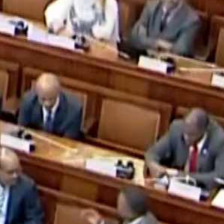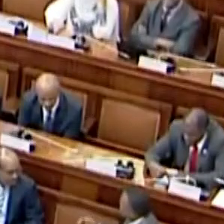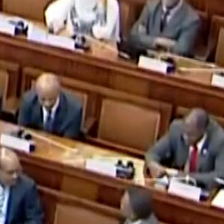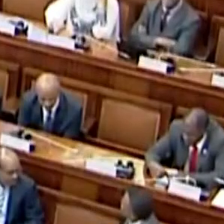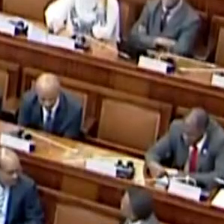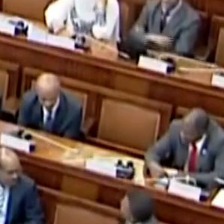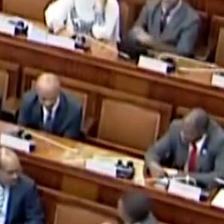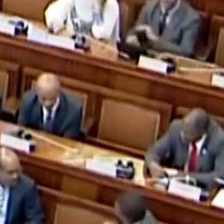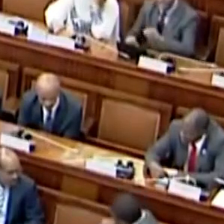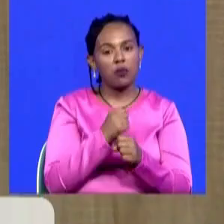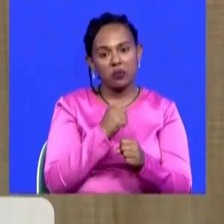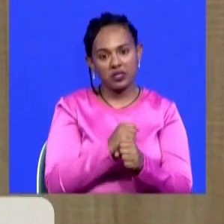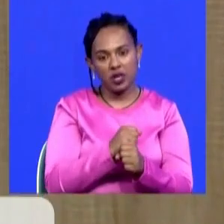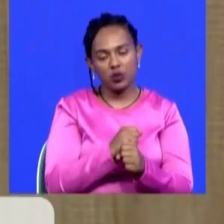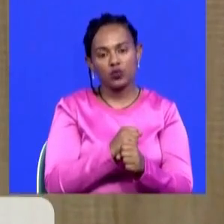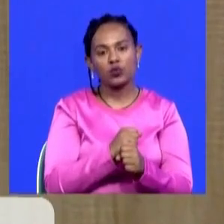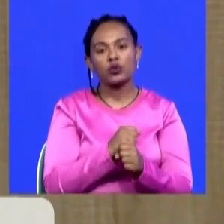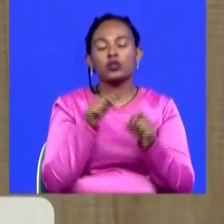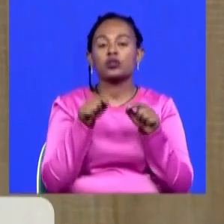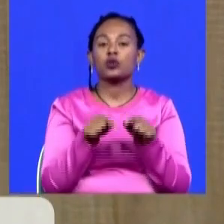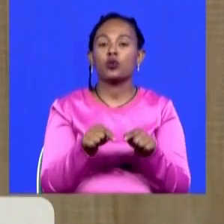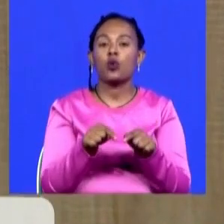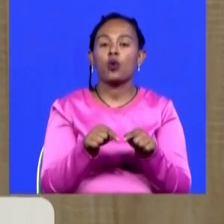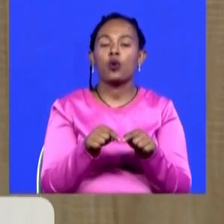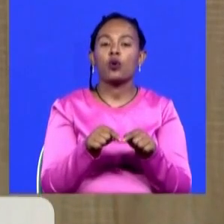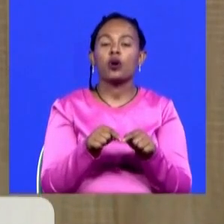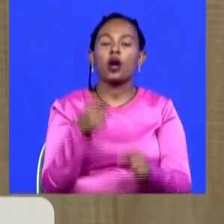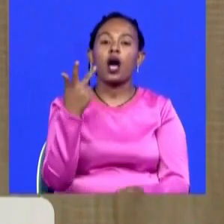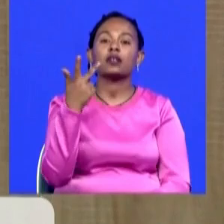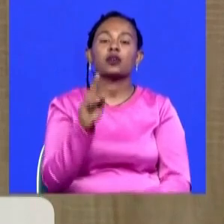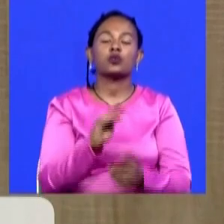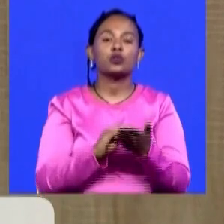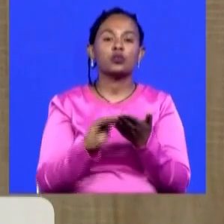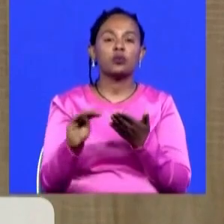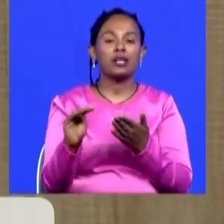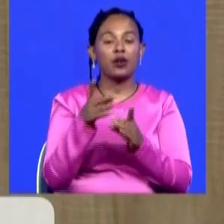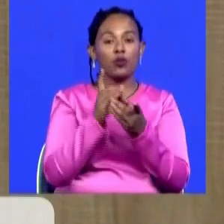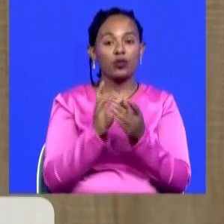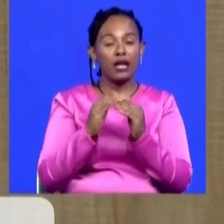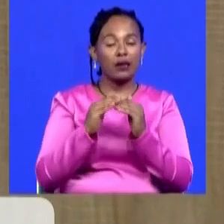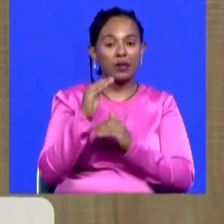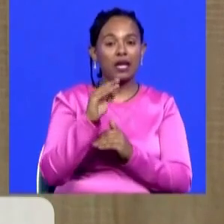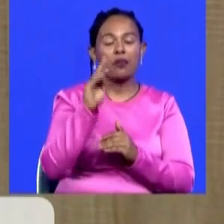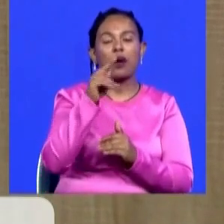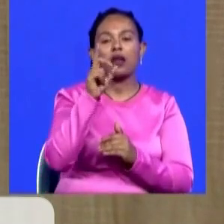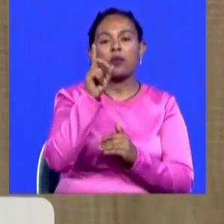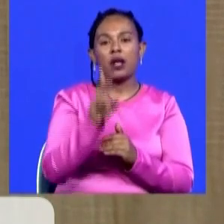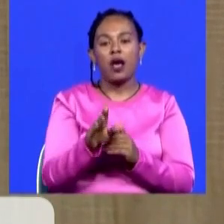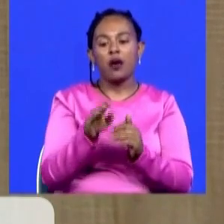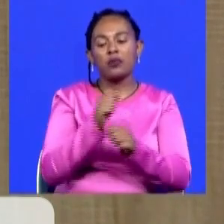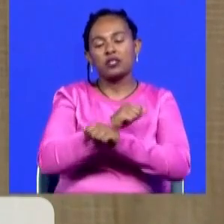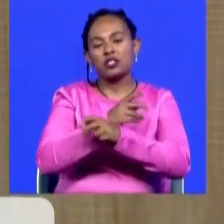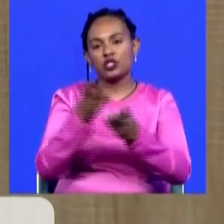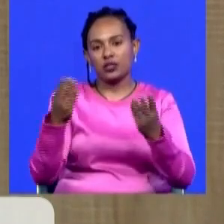የሚፈጸመው ስርቆት መሆኑን ጠቁመዋል። ዘንድሮ ከ13 ሚሊዮን ኩንታል በላይ ማዳበሪያ ሀገር ውስጥ ገብቶ በስርጭት ላይ